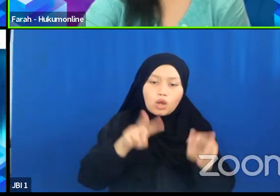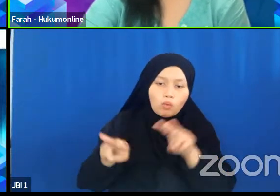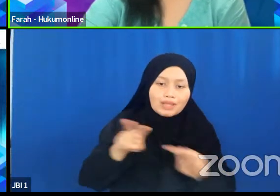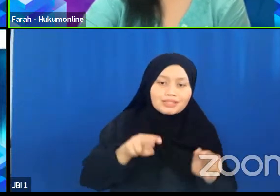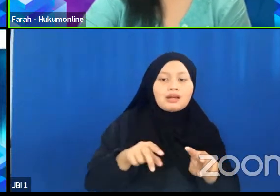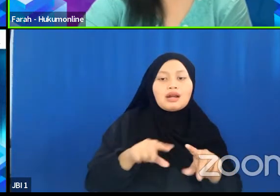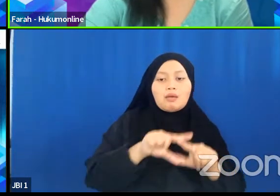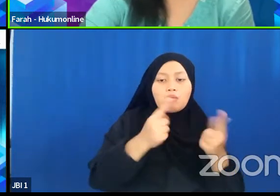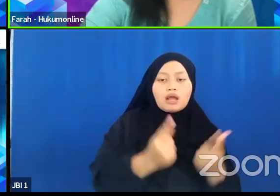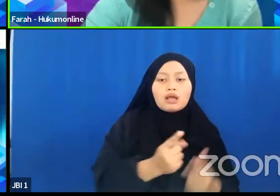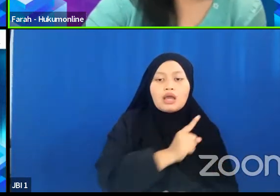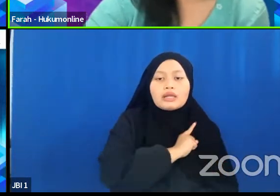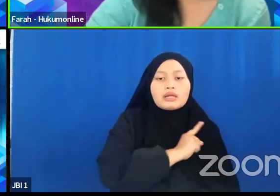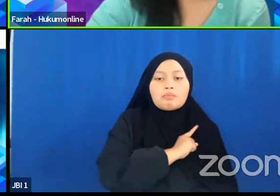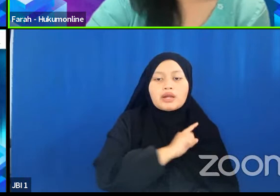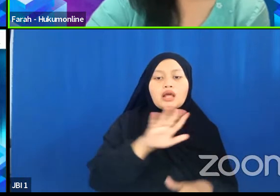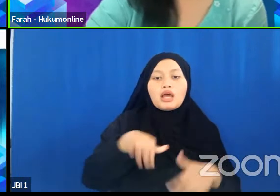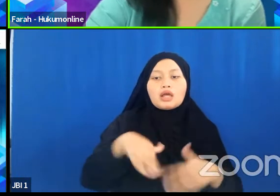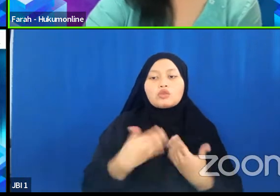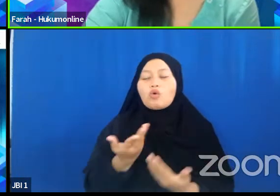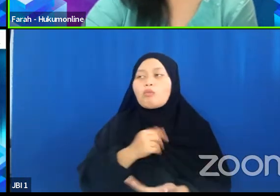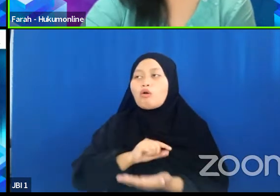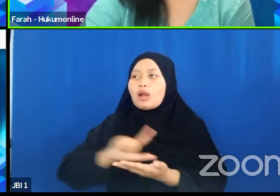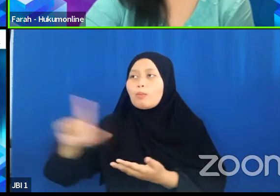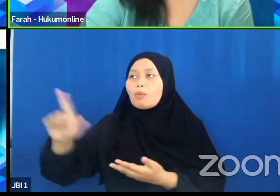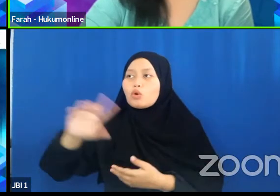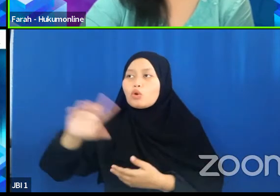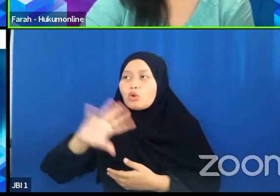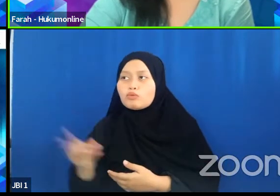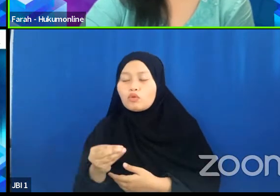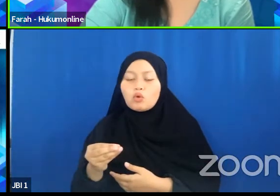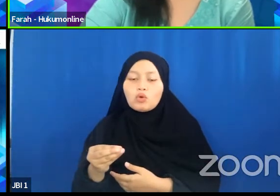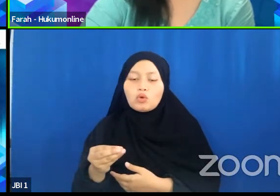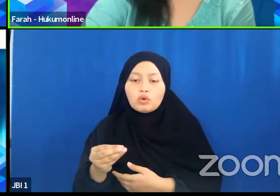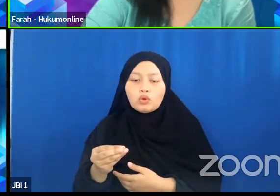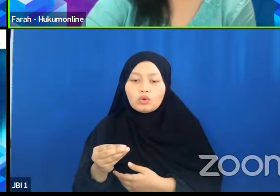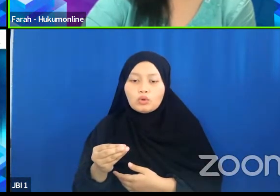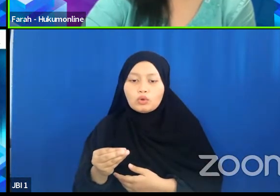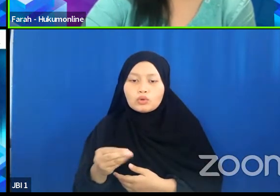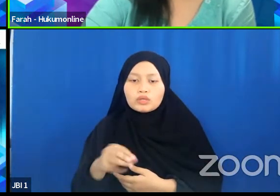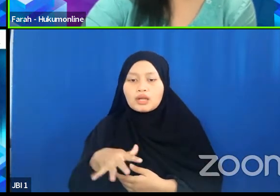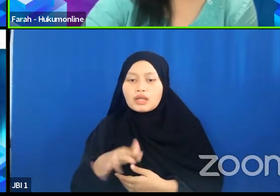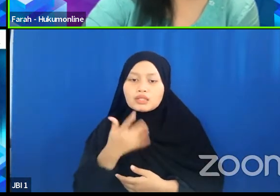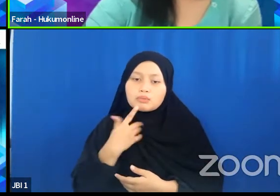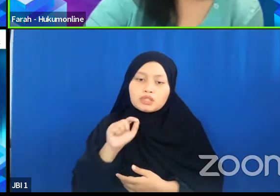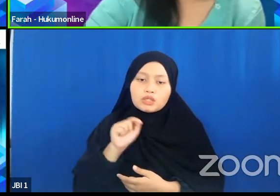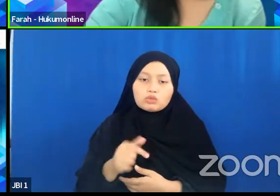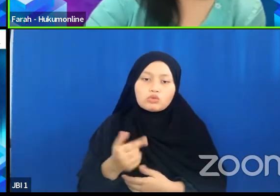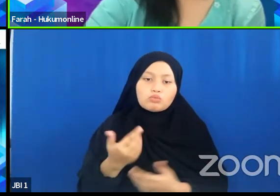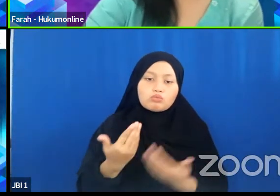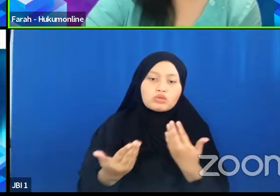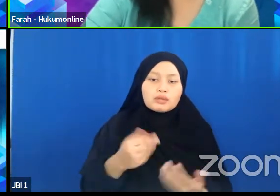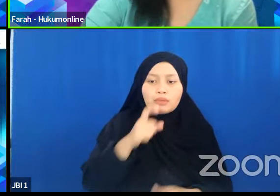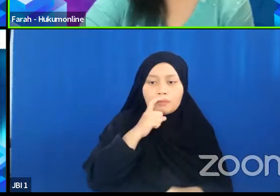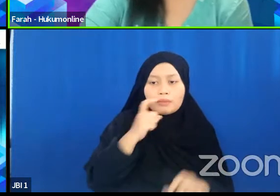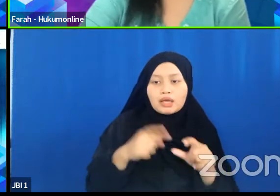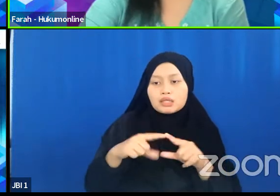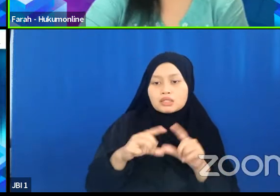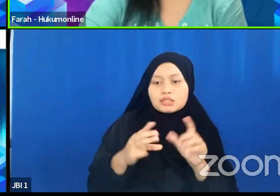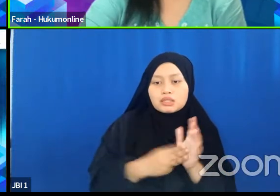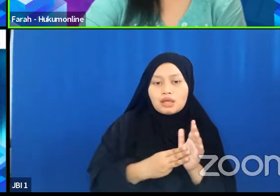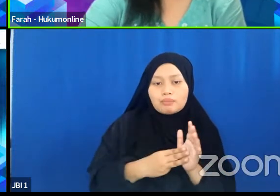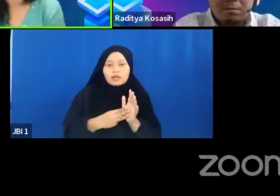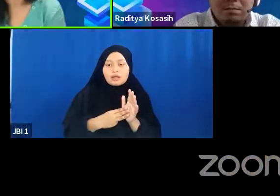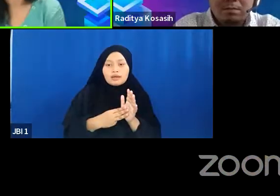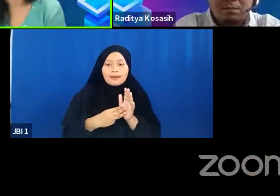melapor ke Kementerian kominfo Dalam hal ini itu kurang lebih saya persilahkan bukan dari pas Samuel terus